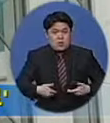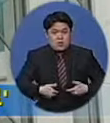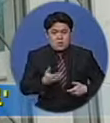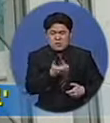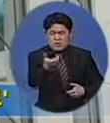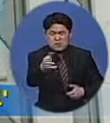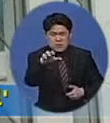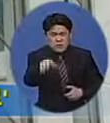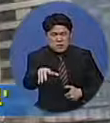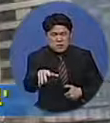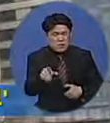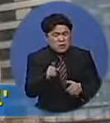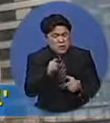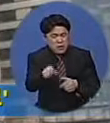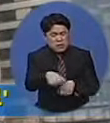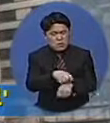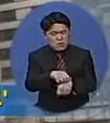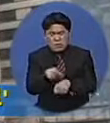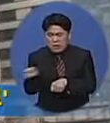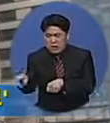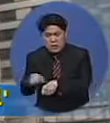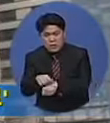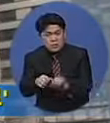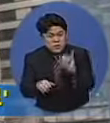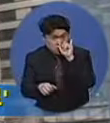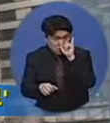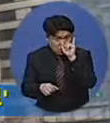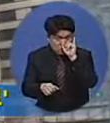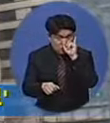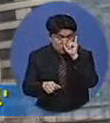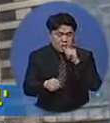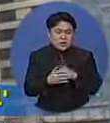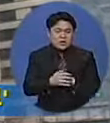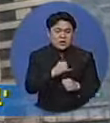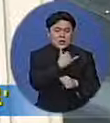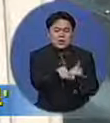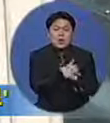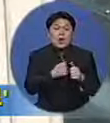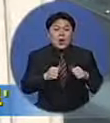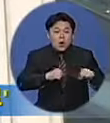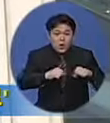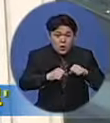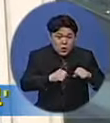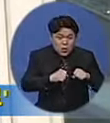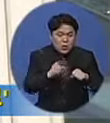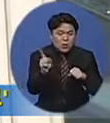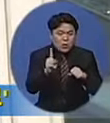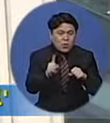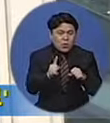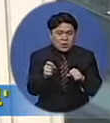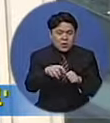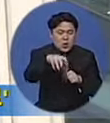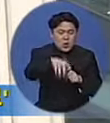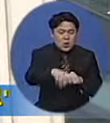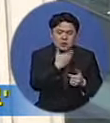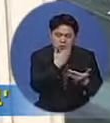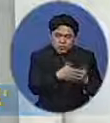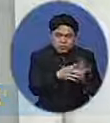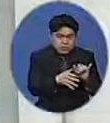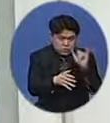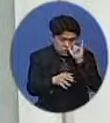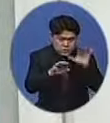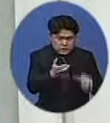후보지는 접근성이 떨어진다며 청사 위치가 인권활동의 연장선상이라는 측면에서 현 위치를 떠날